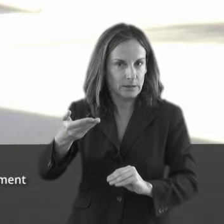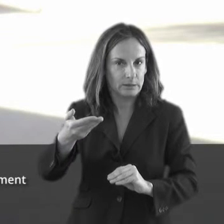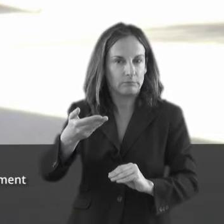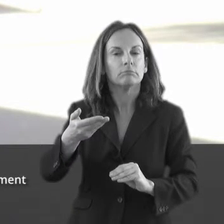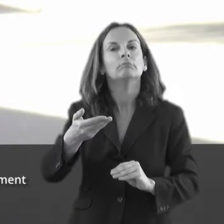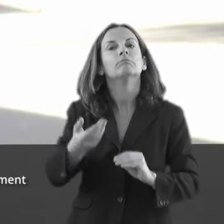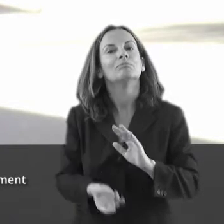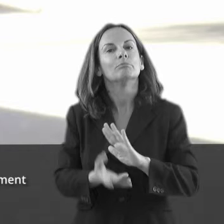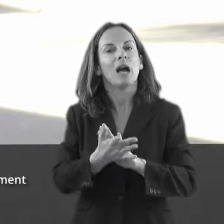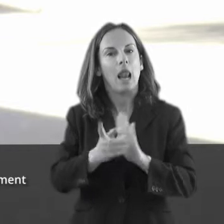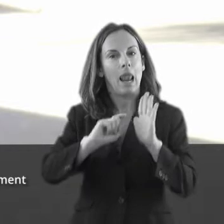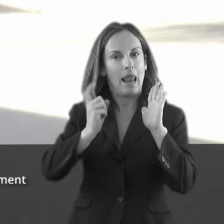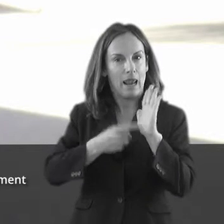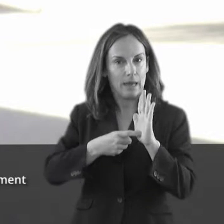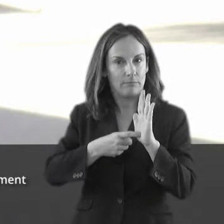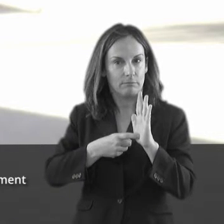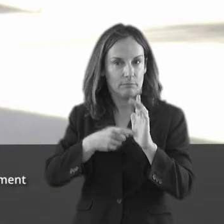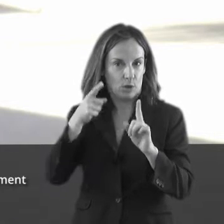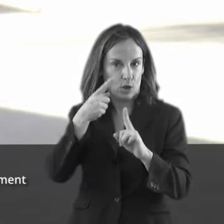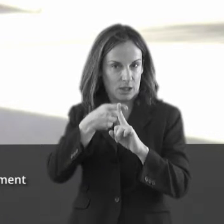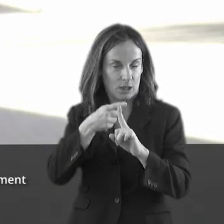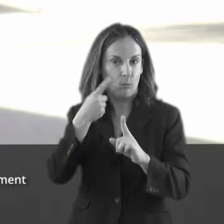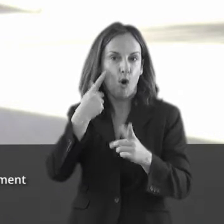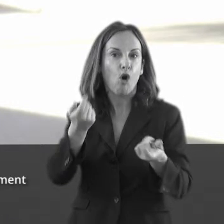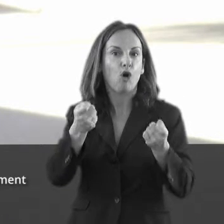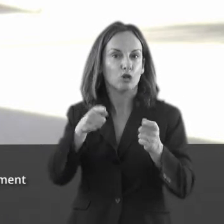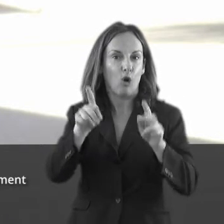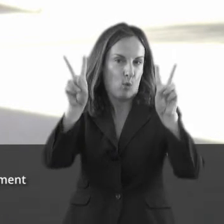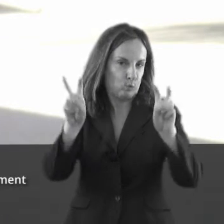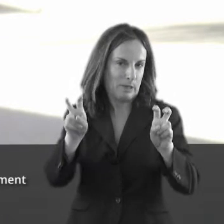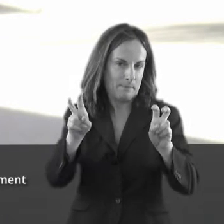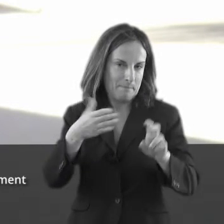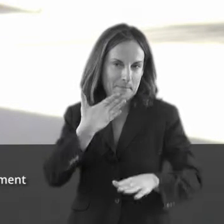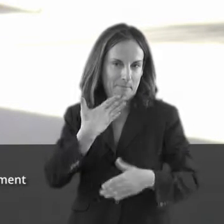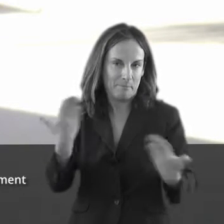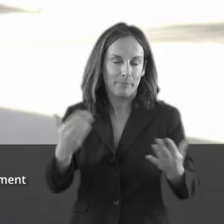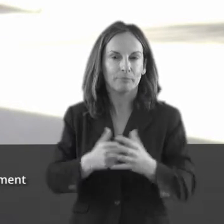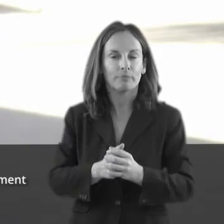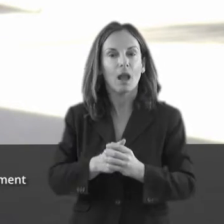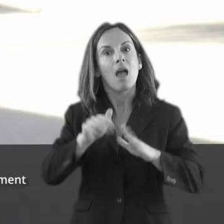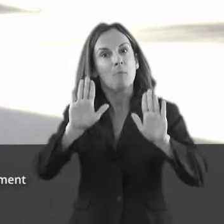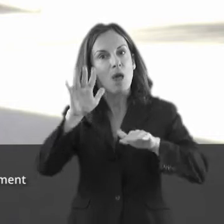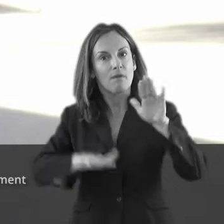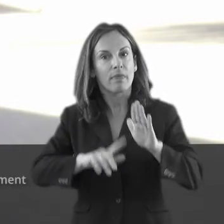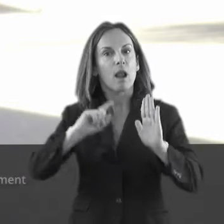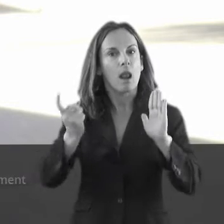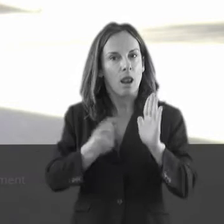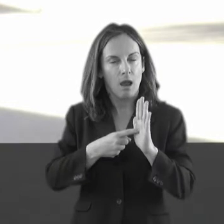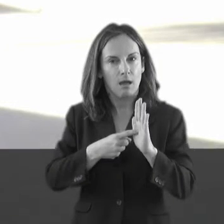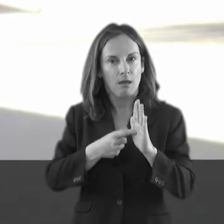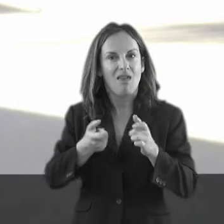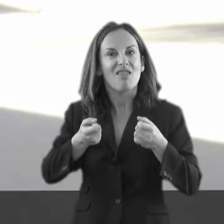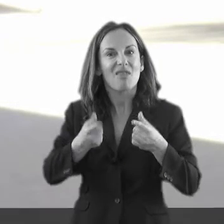importants. Quan les lleis resulta que són obstacles a la defensa d'aquests drets i interessos,